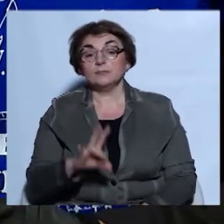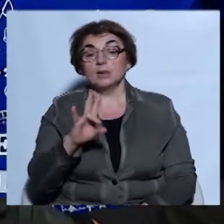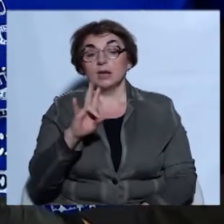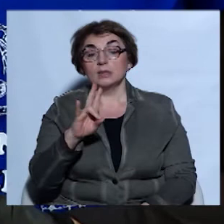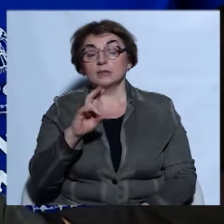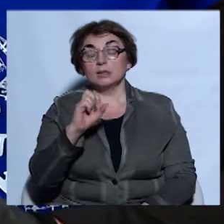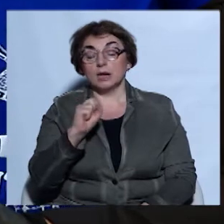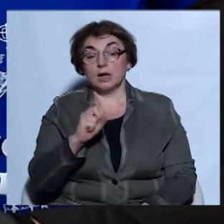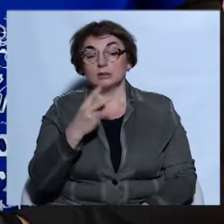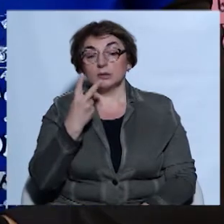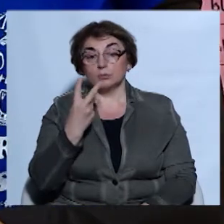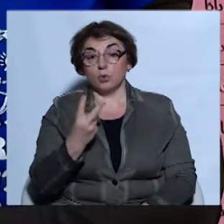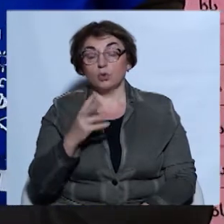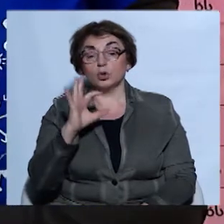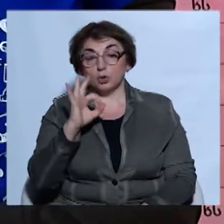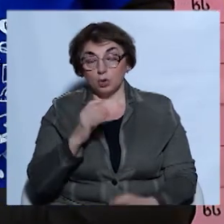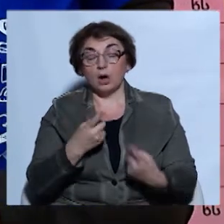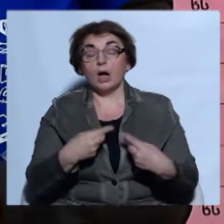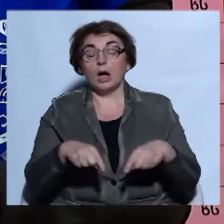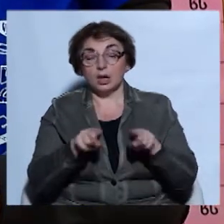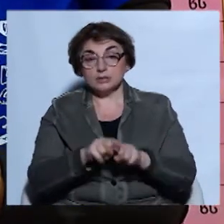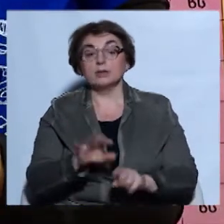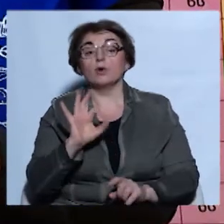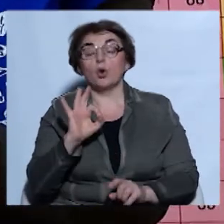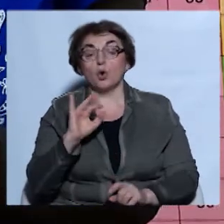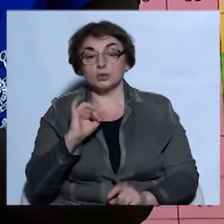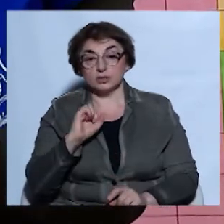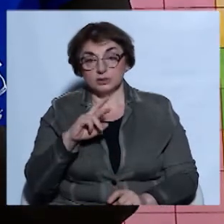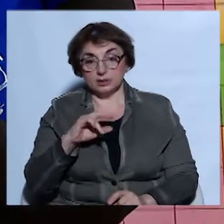ნატრიუმ 2O ასევე ოქსიდია.